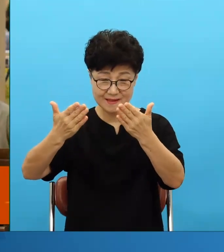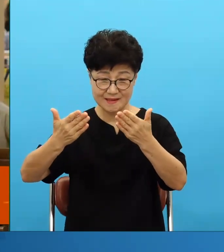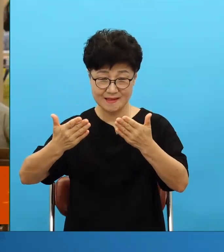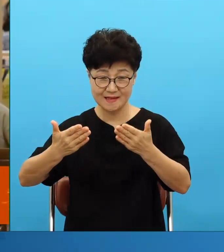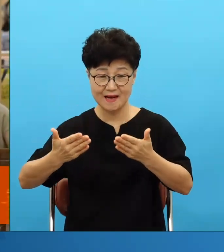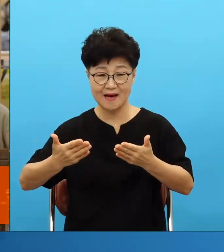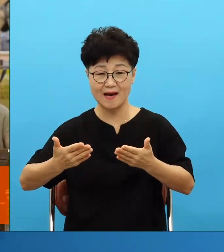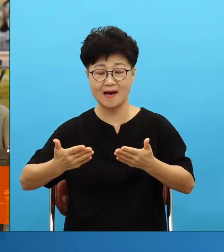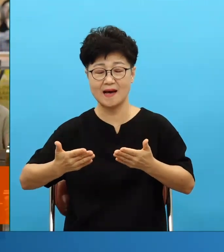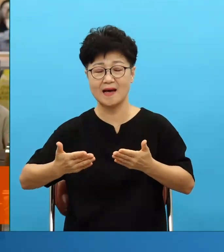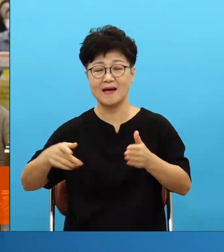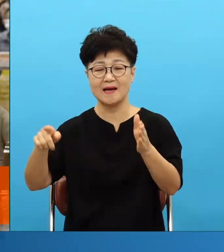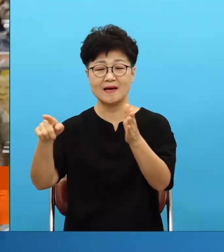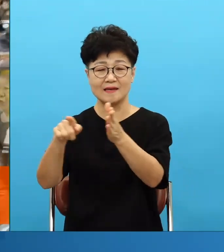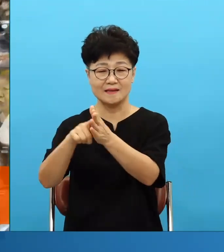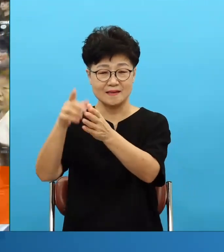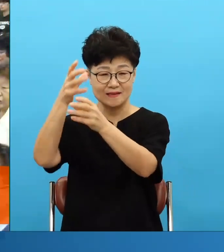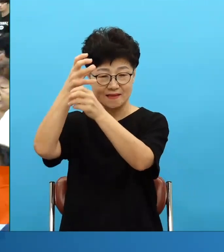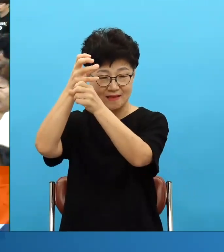받으리라.